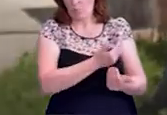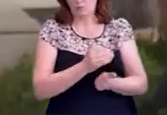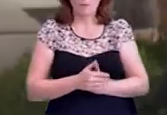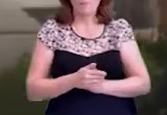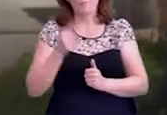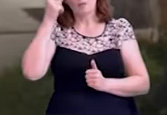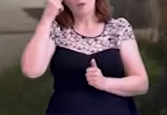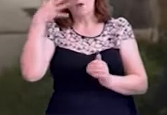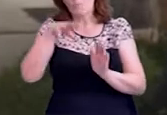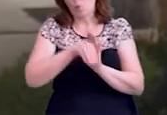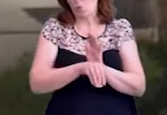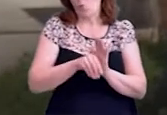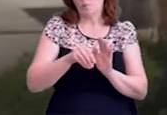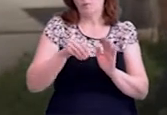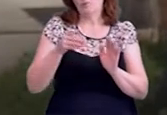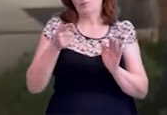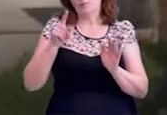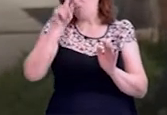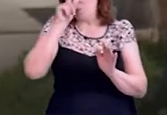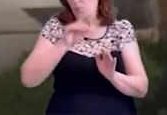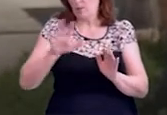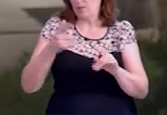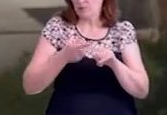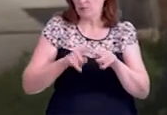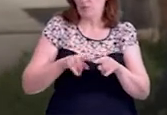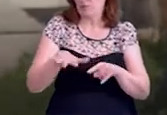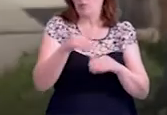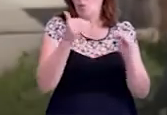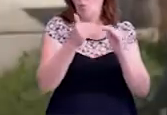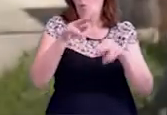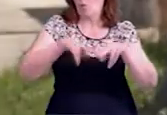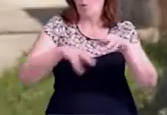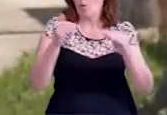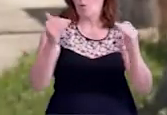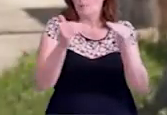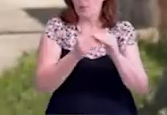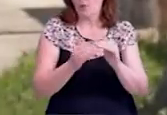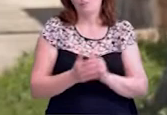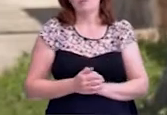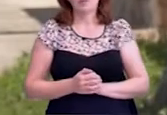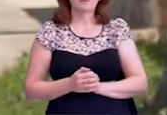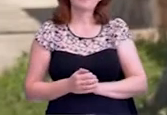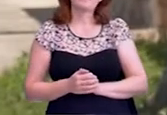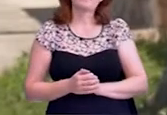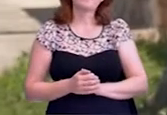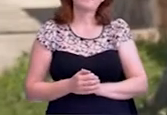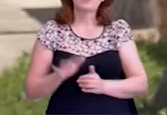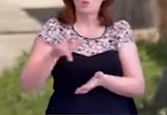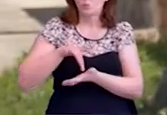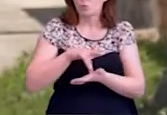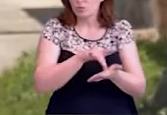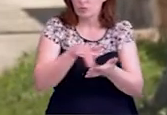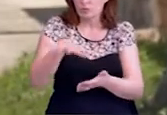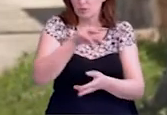чергу популярність цих об'єктів, нарікання з боку як туристів, так і представників туристичної сфери